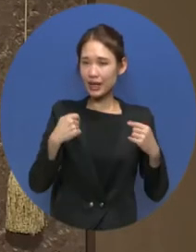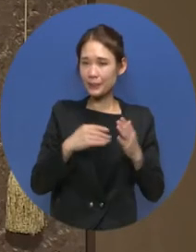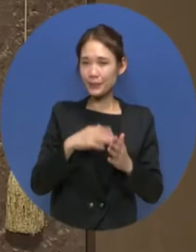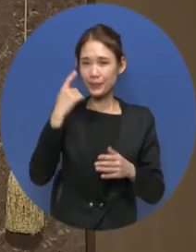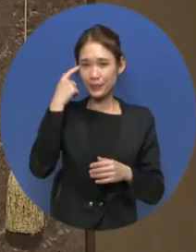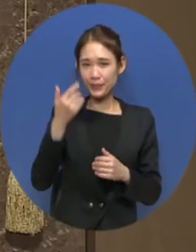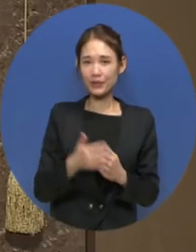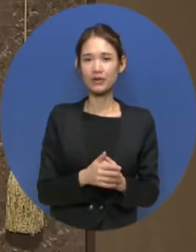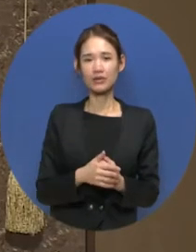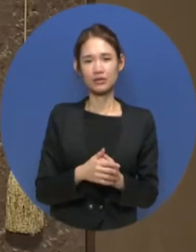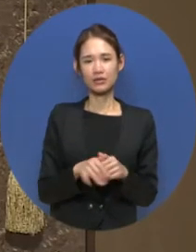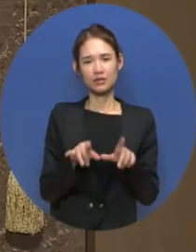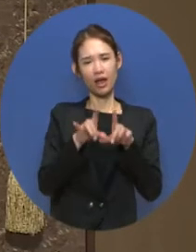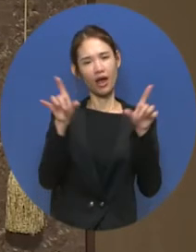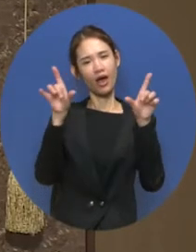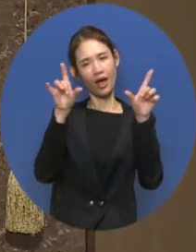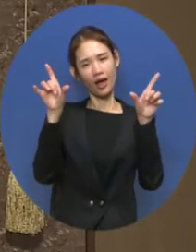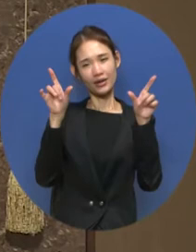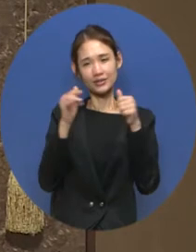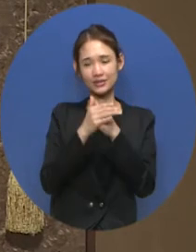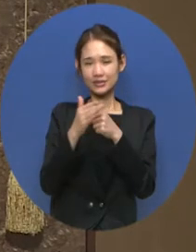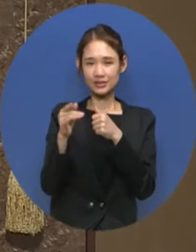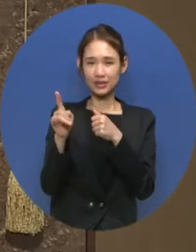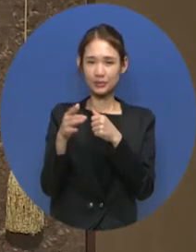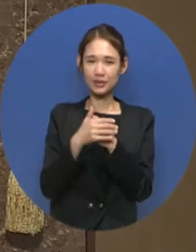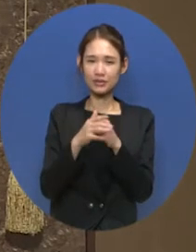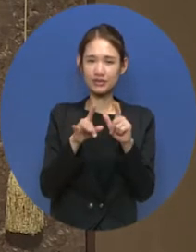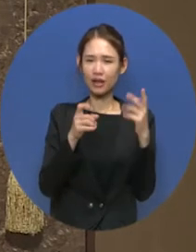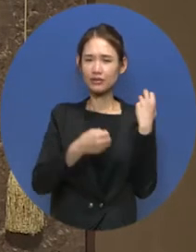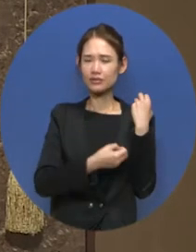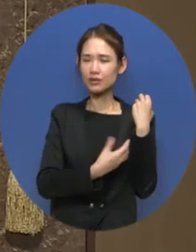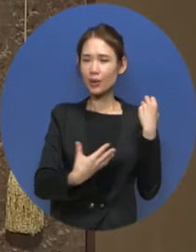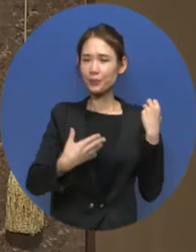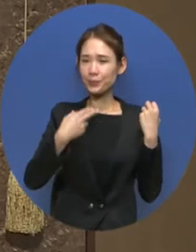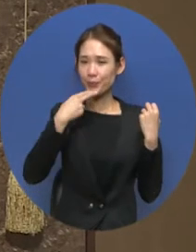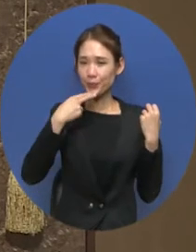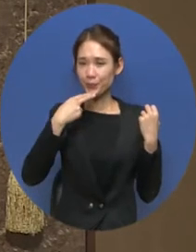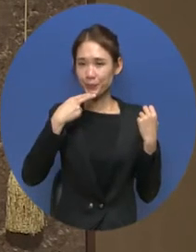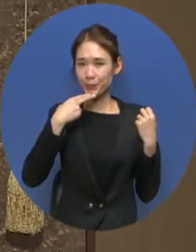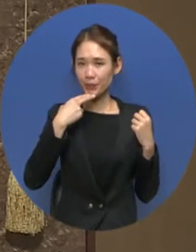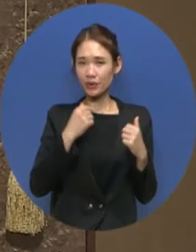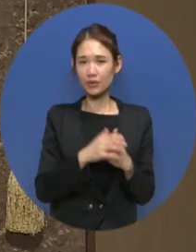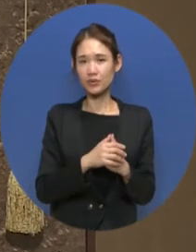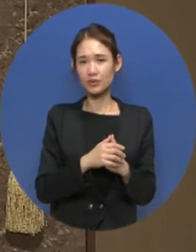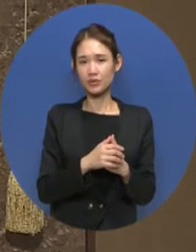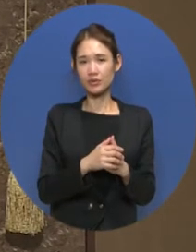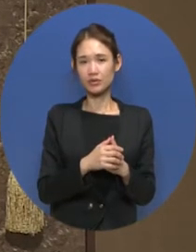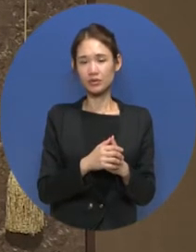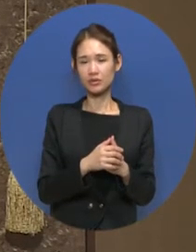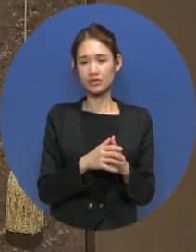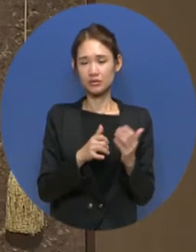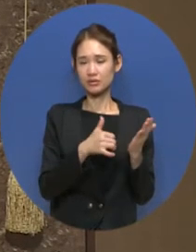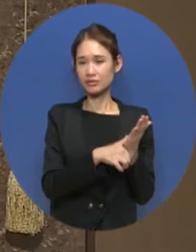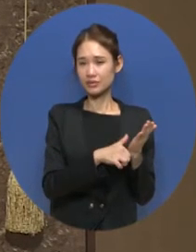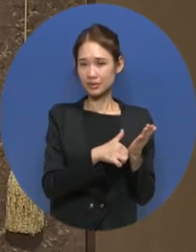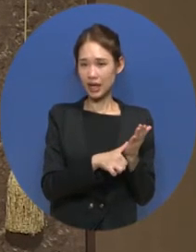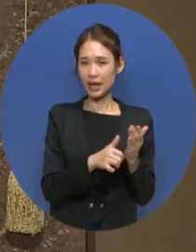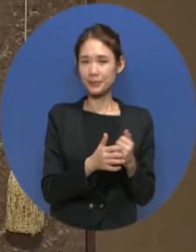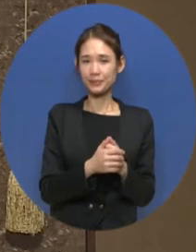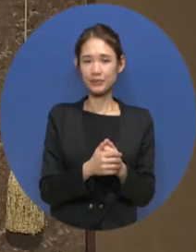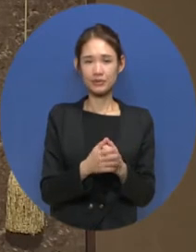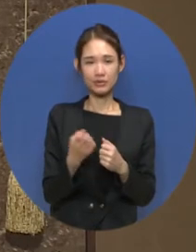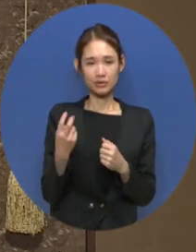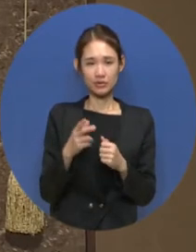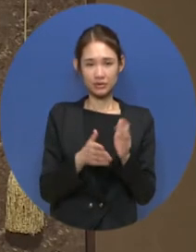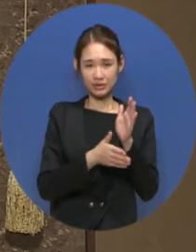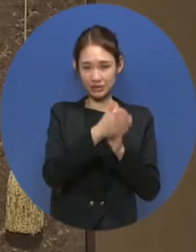이제 좀 날씨니만큼 좀 그 날씨에 좀 그 영향을 받지 않는 제품들 그리고